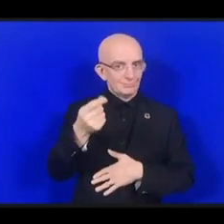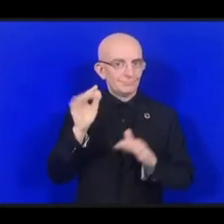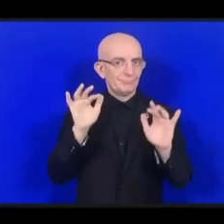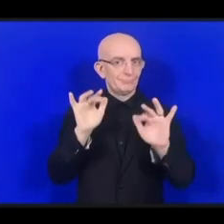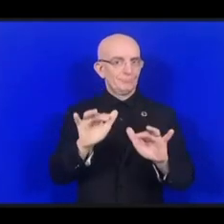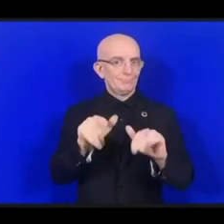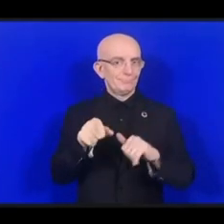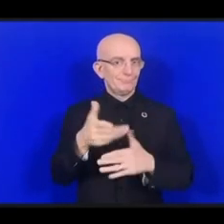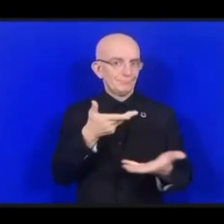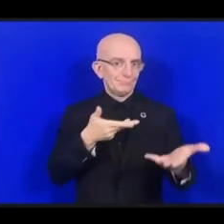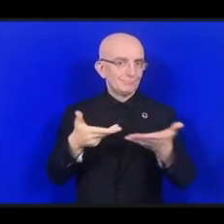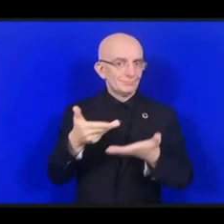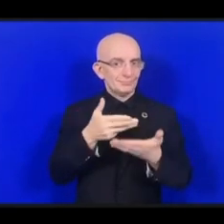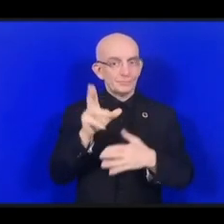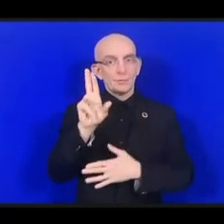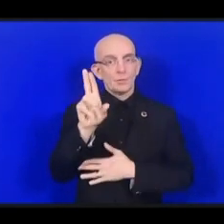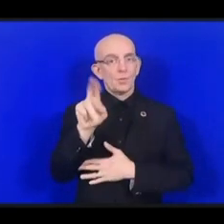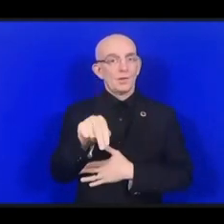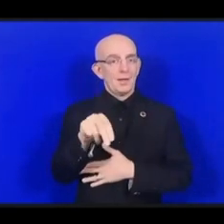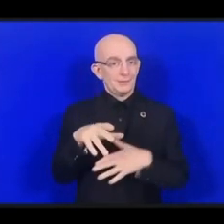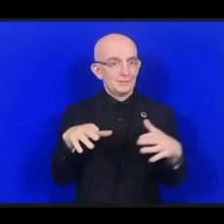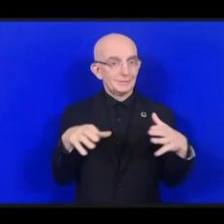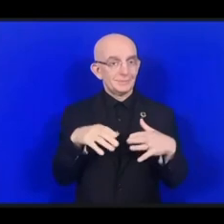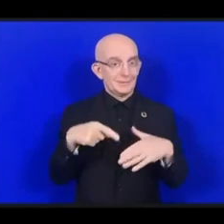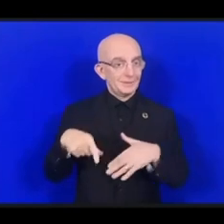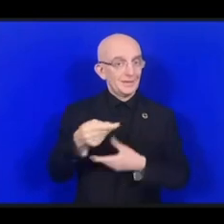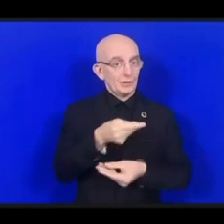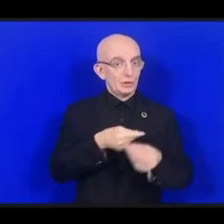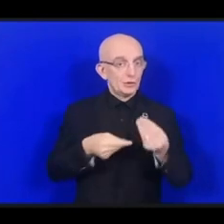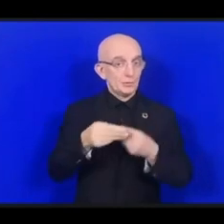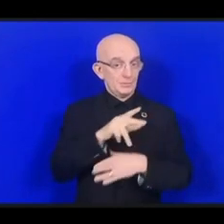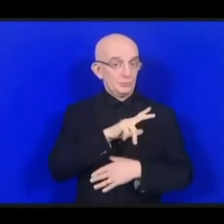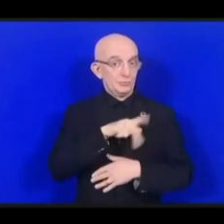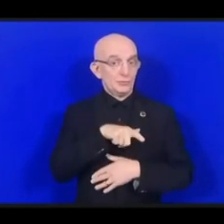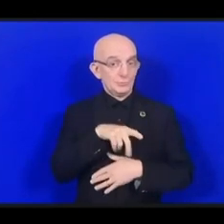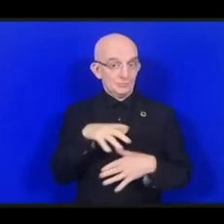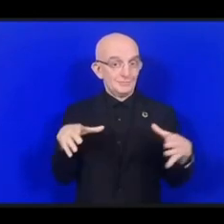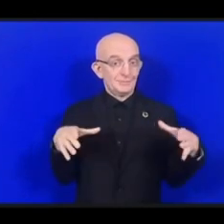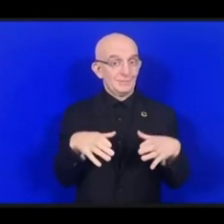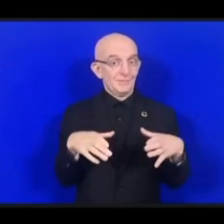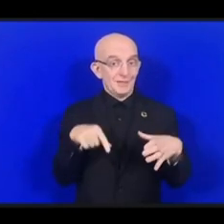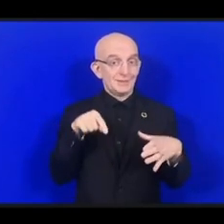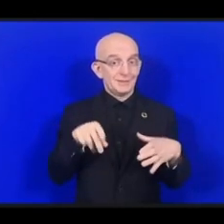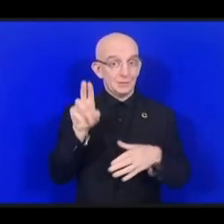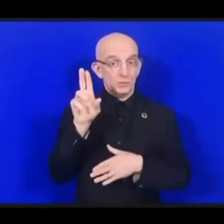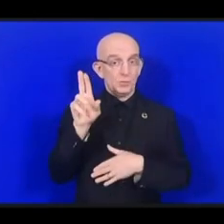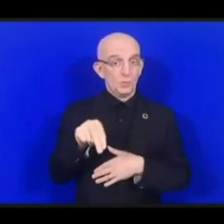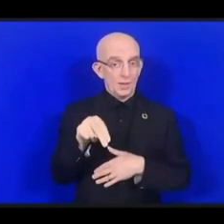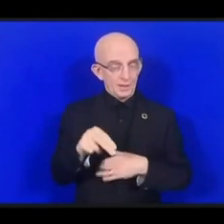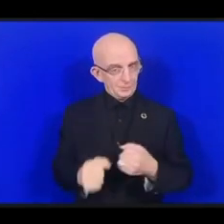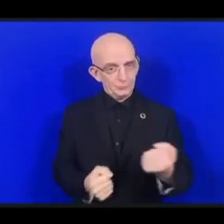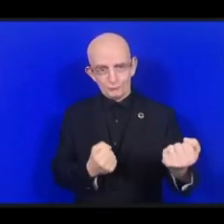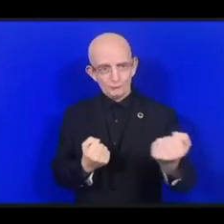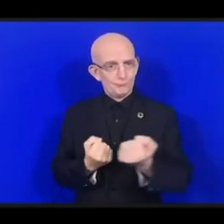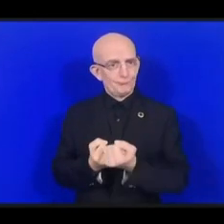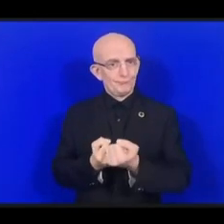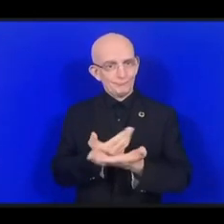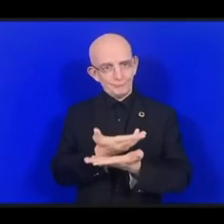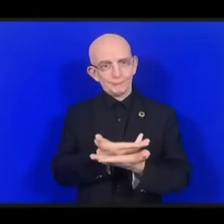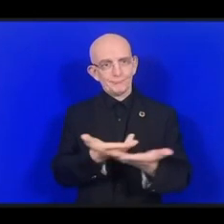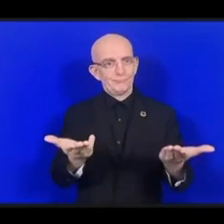الاقتصاديه والاجتماعيه على استعداد لدعمكم بالكامل وداعا